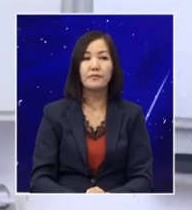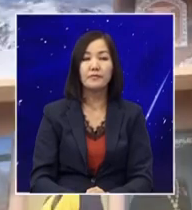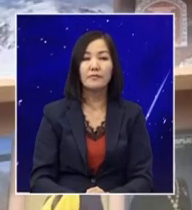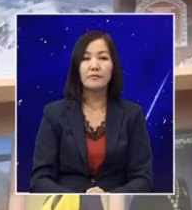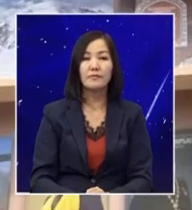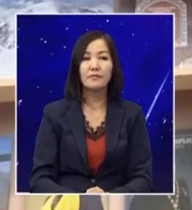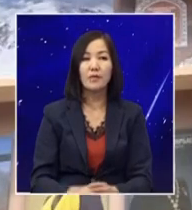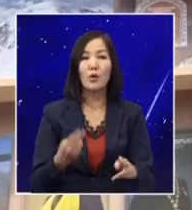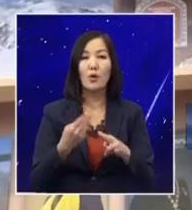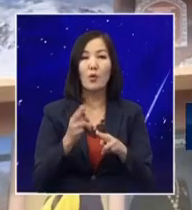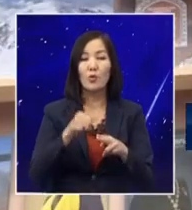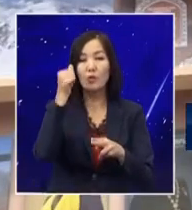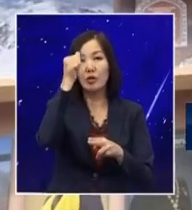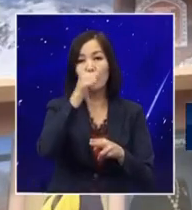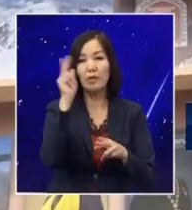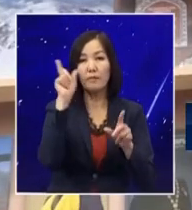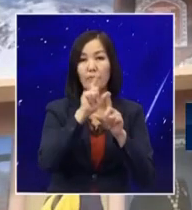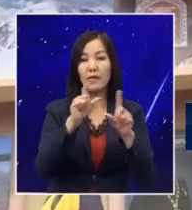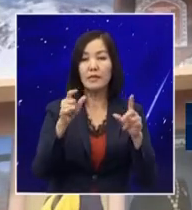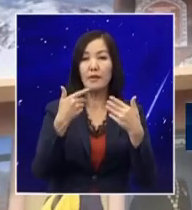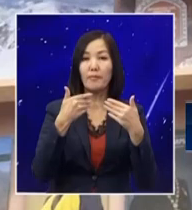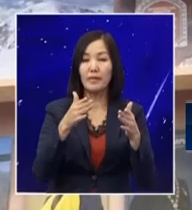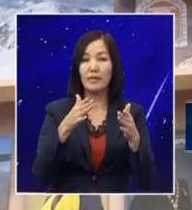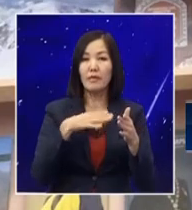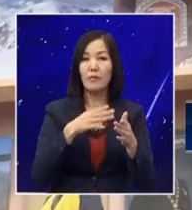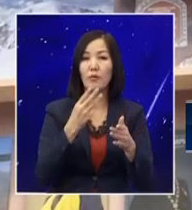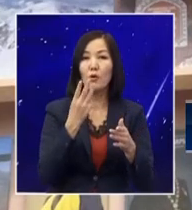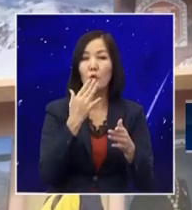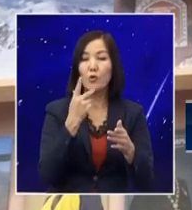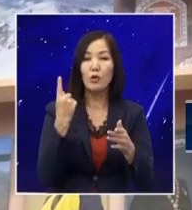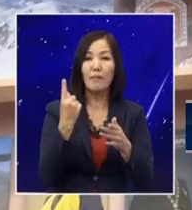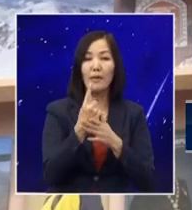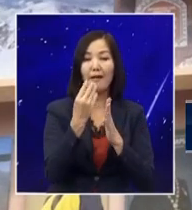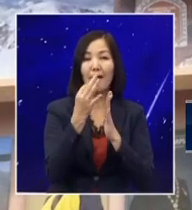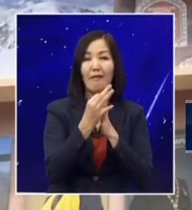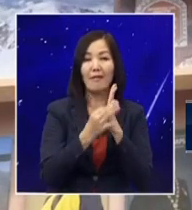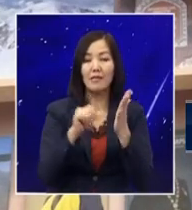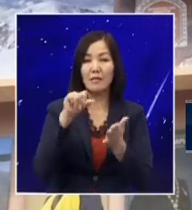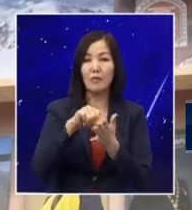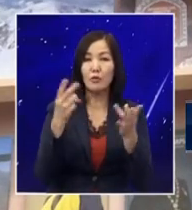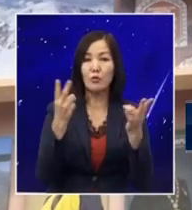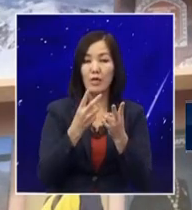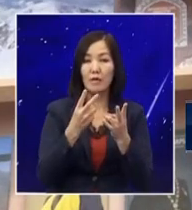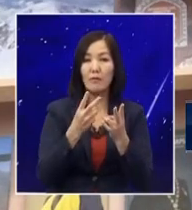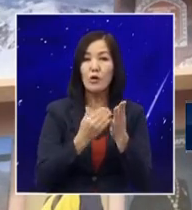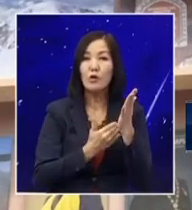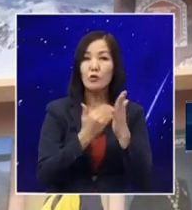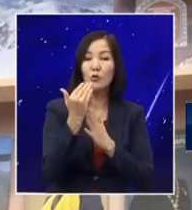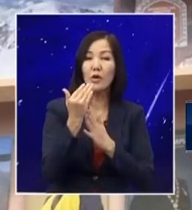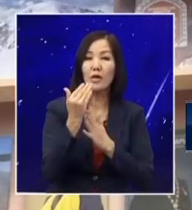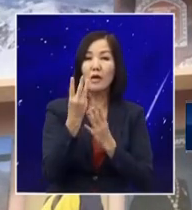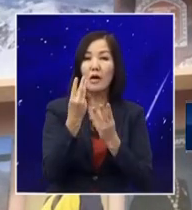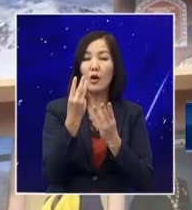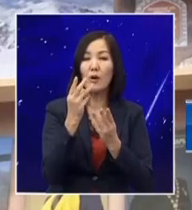бастайды. Осы жылы мектеп бітірдім, және мектеп бітіргенде ұбт тапсыру керек. Сол ұбт-да мен жоғары бал жинауыма, және